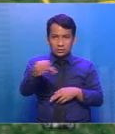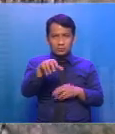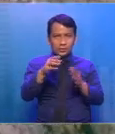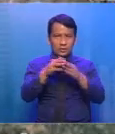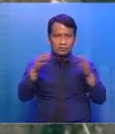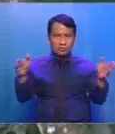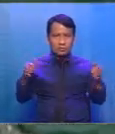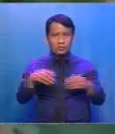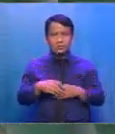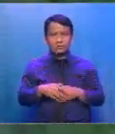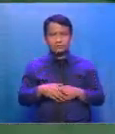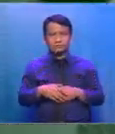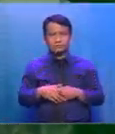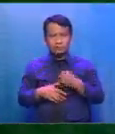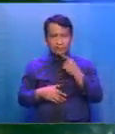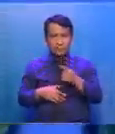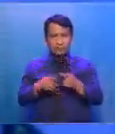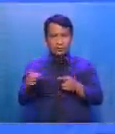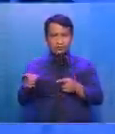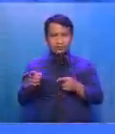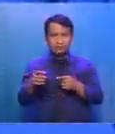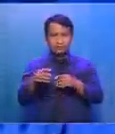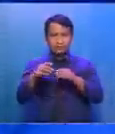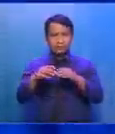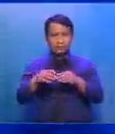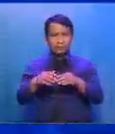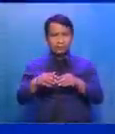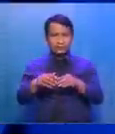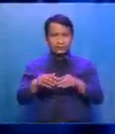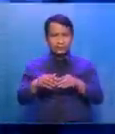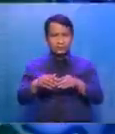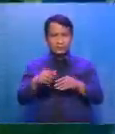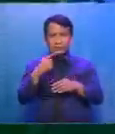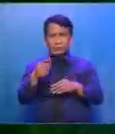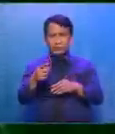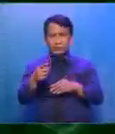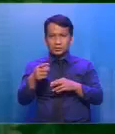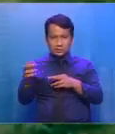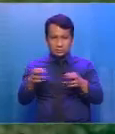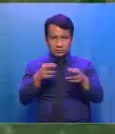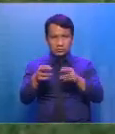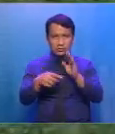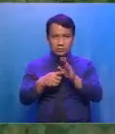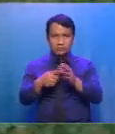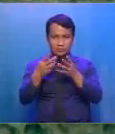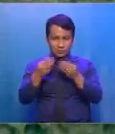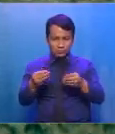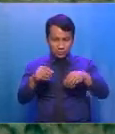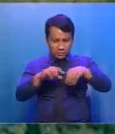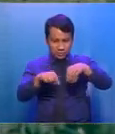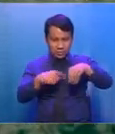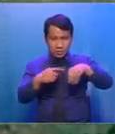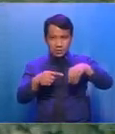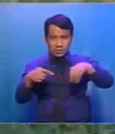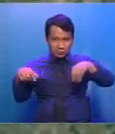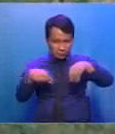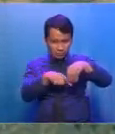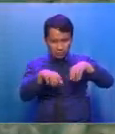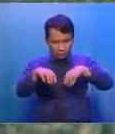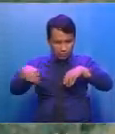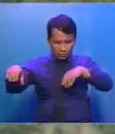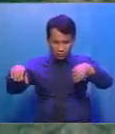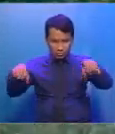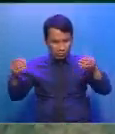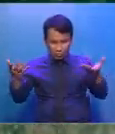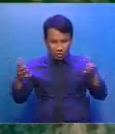pinakamalaki. Isa pa pong problema, sadyang mababaw at burado na ng burak ang ilog dahil sa kawalan ng dredging. Sa huli, wala pong